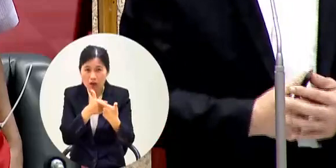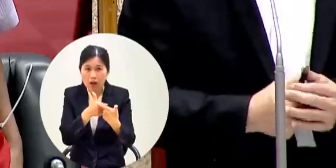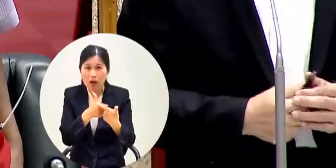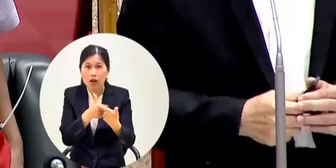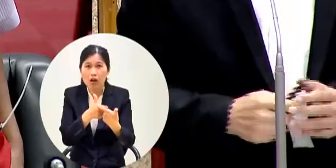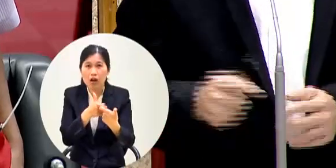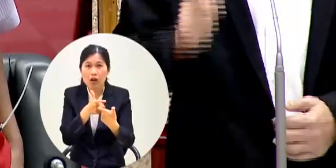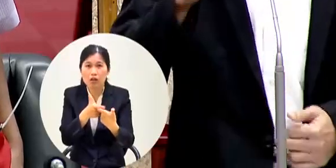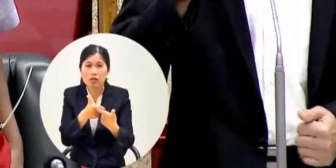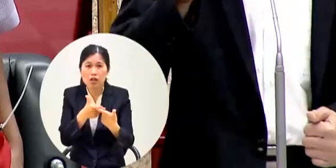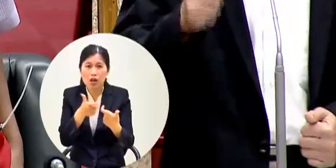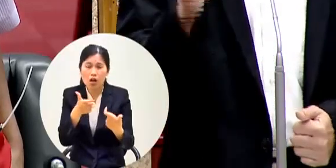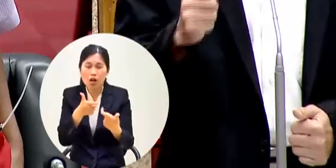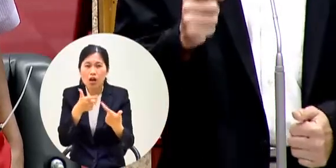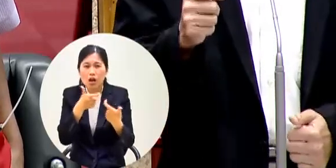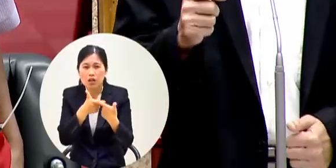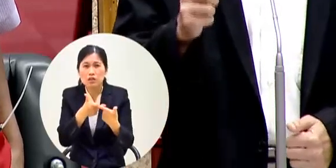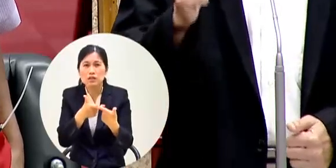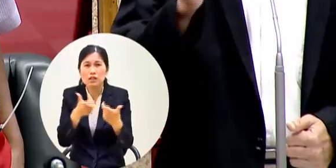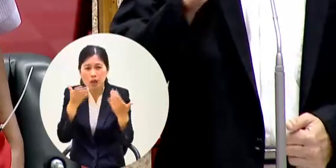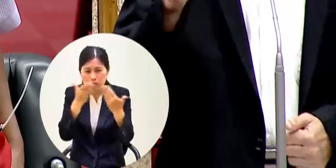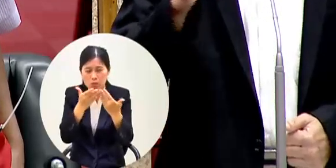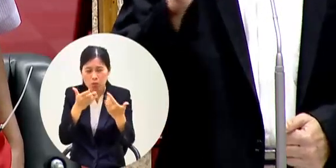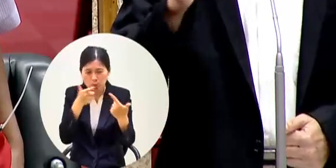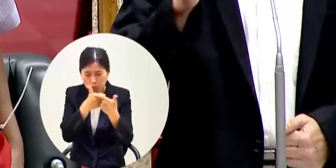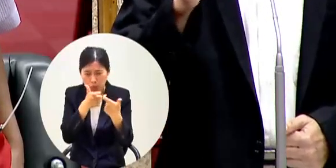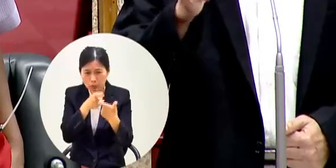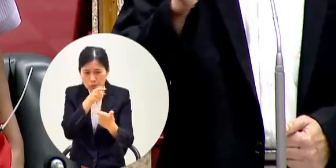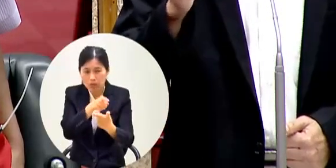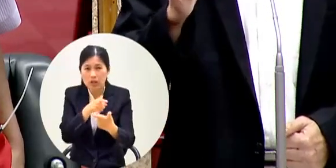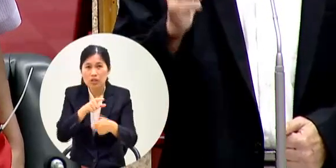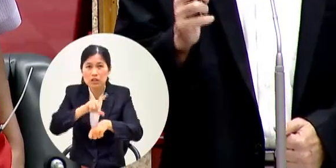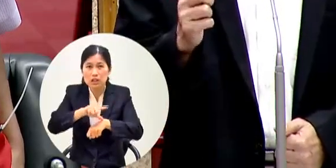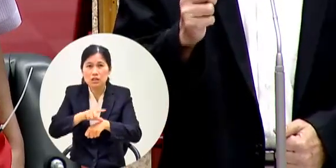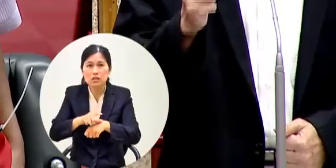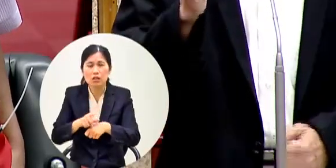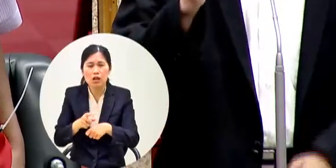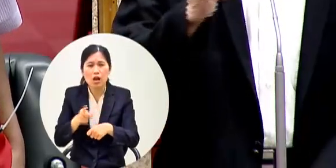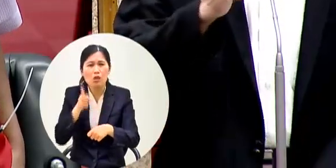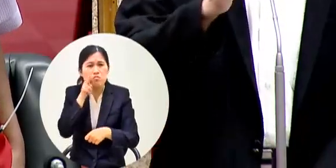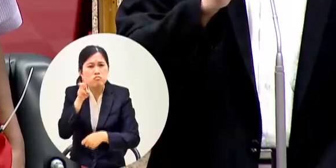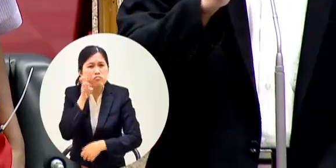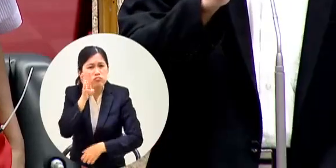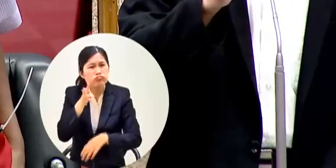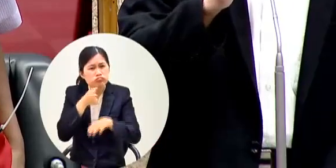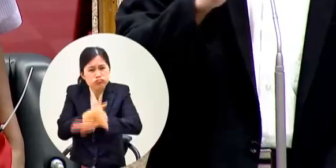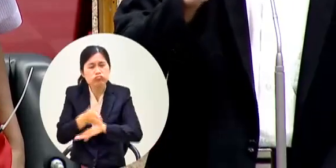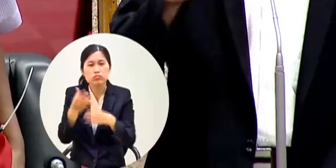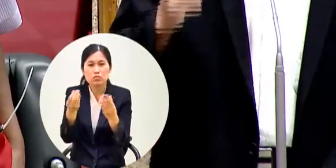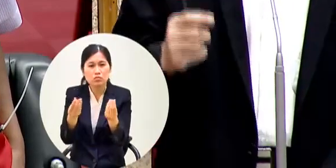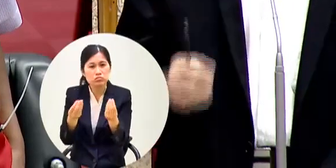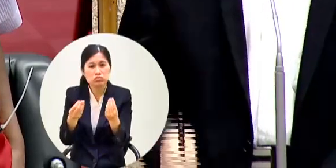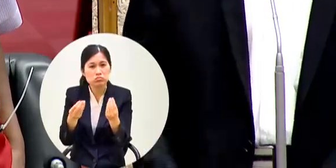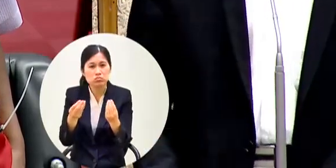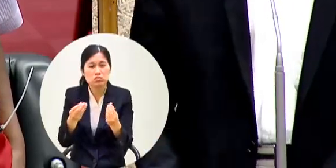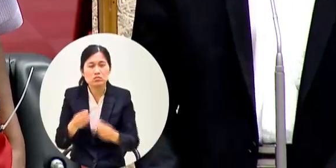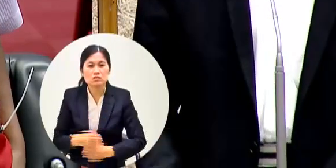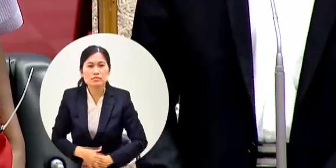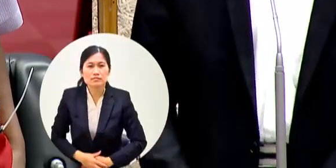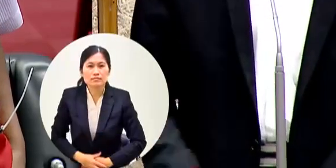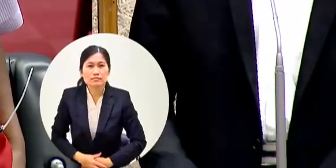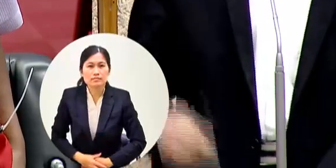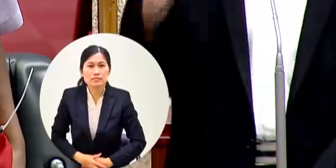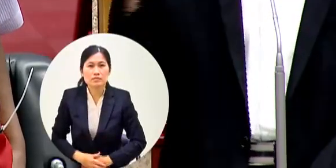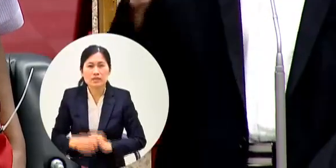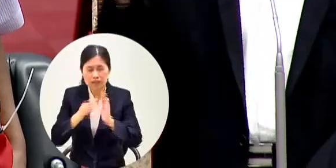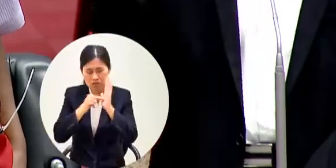这些乡居民呢，他去申请的时候，他是希望他的配合他的时间啊，所以他的那个时间